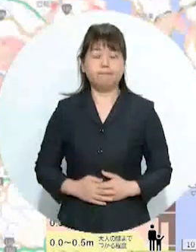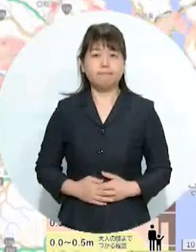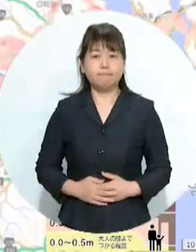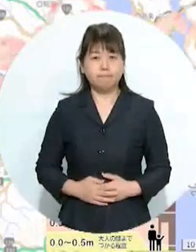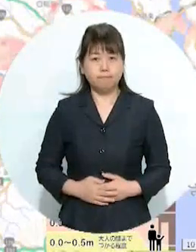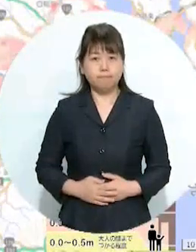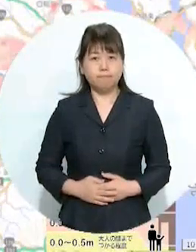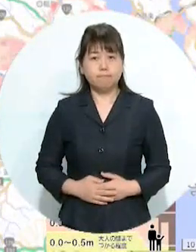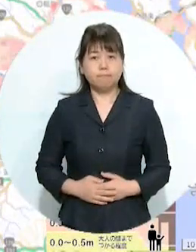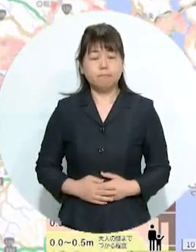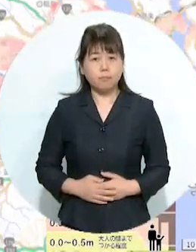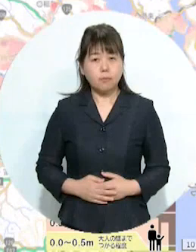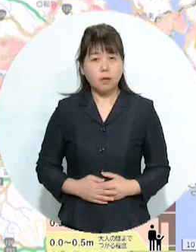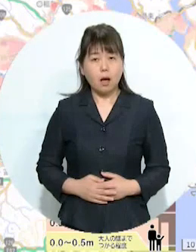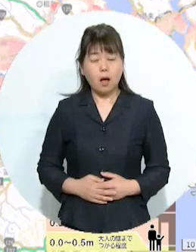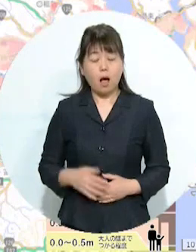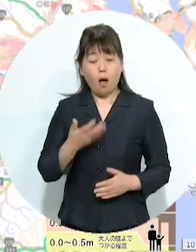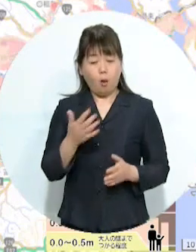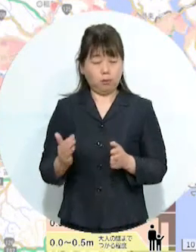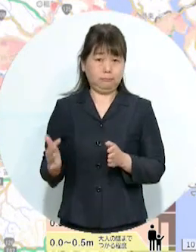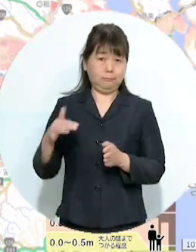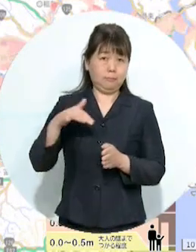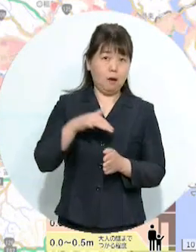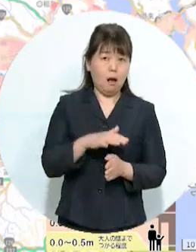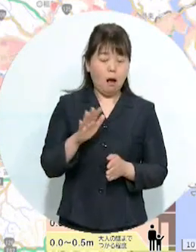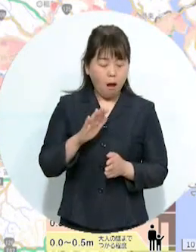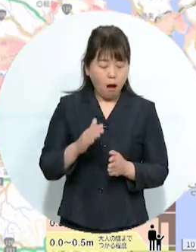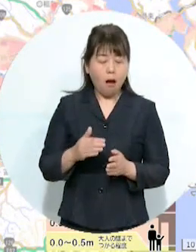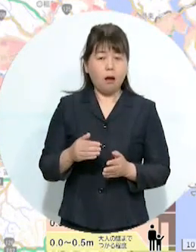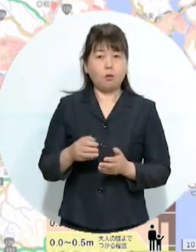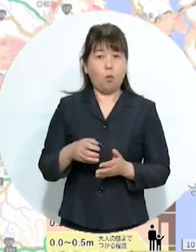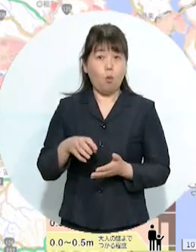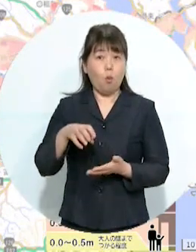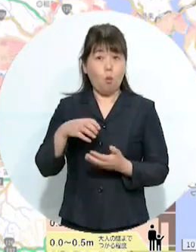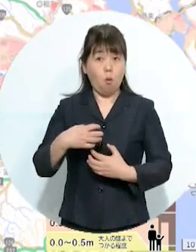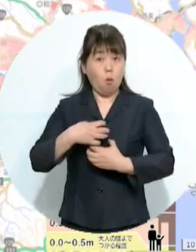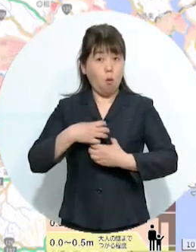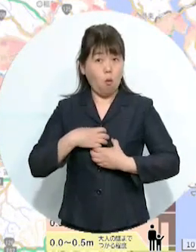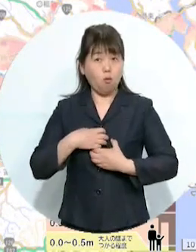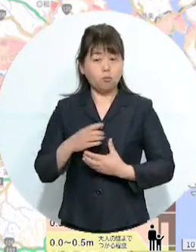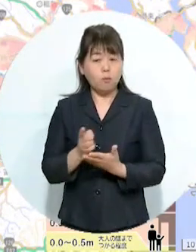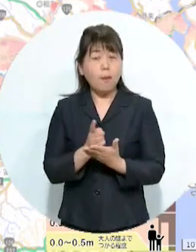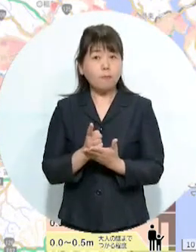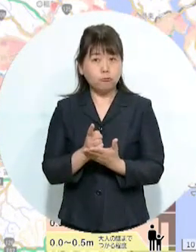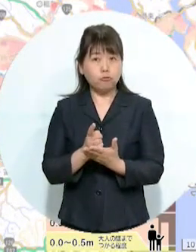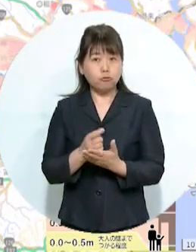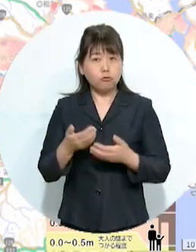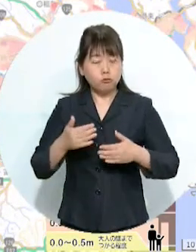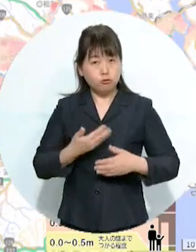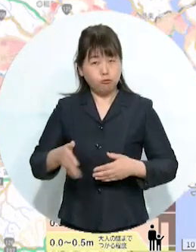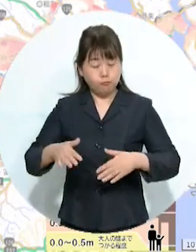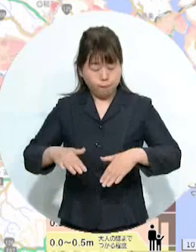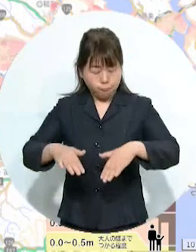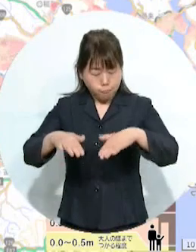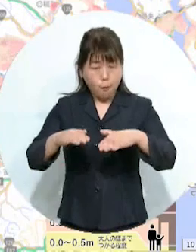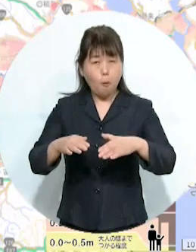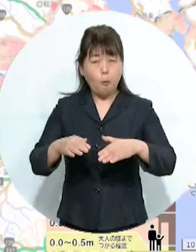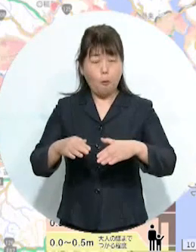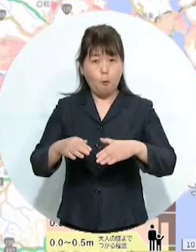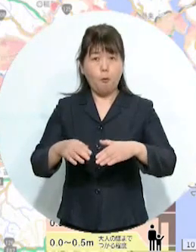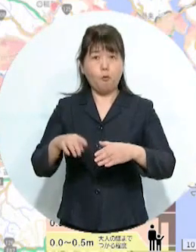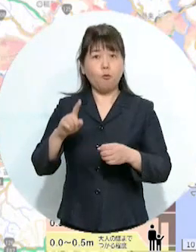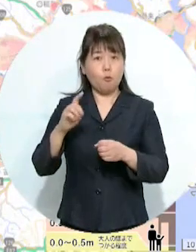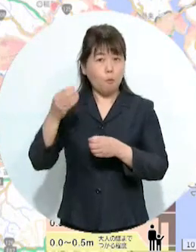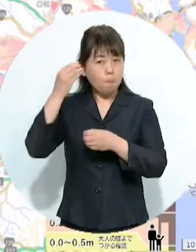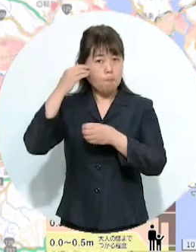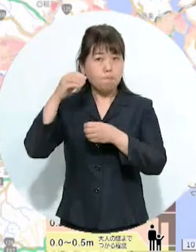さらに洪水ハザードマップの浸水想定を考慮した風水害への対策も行っています。